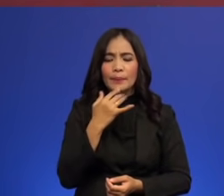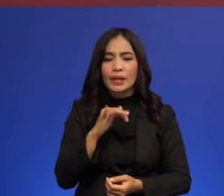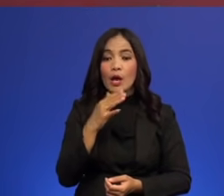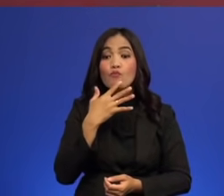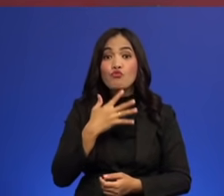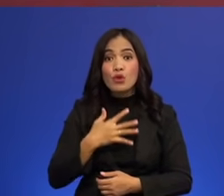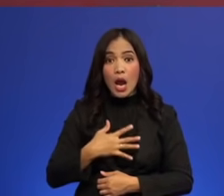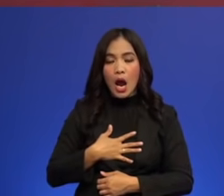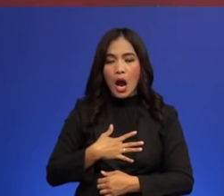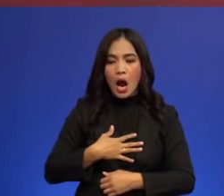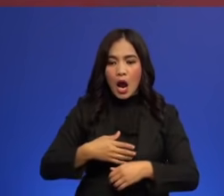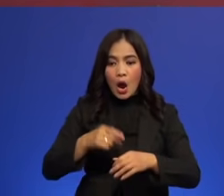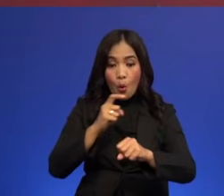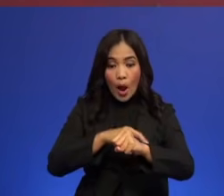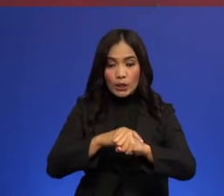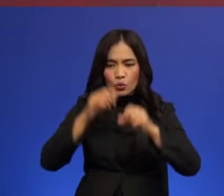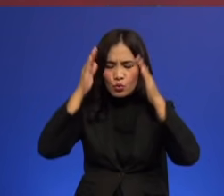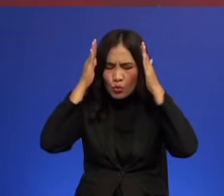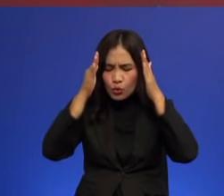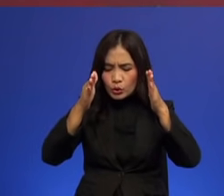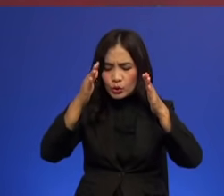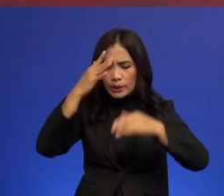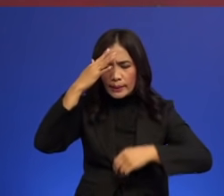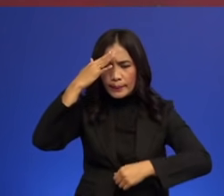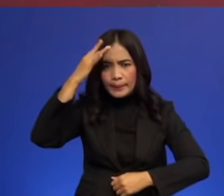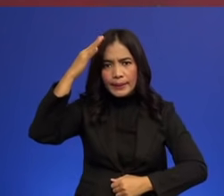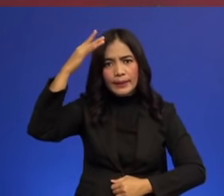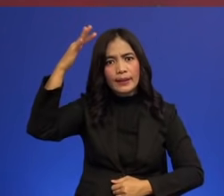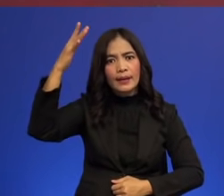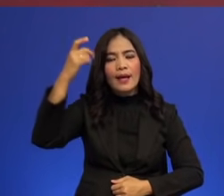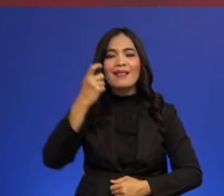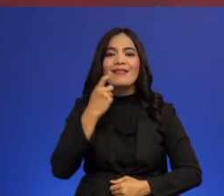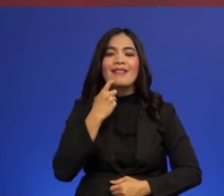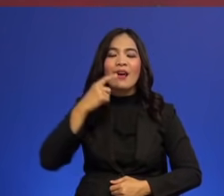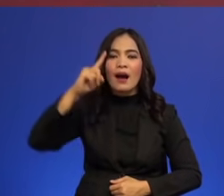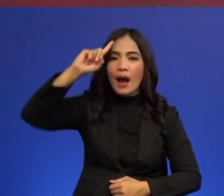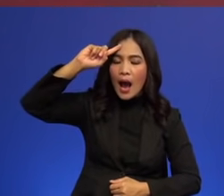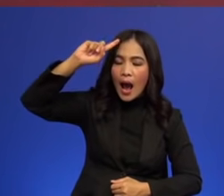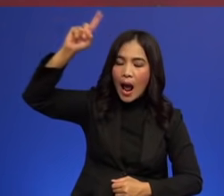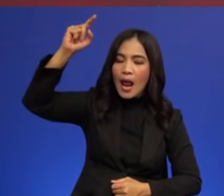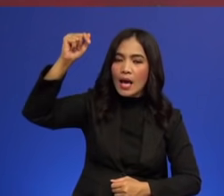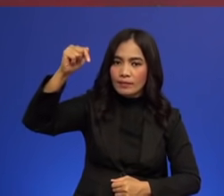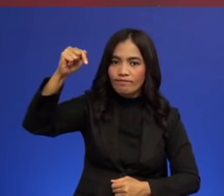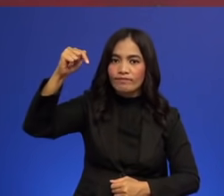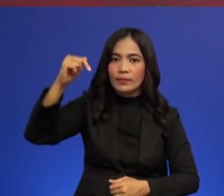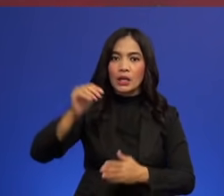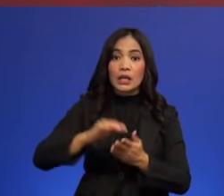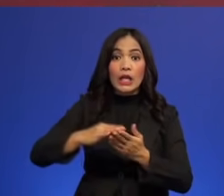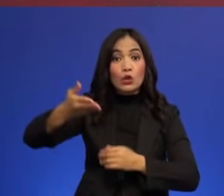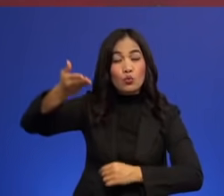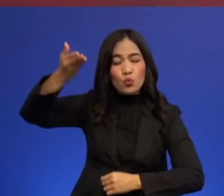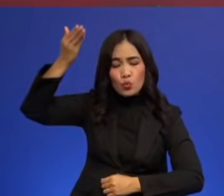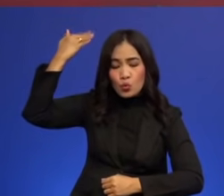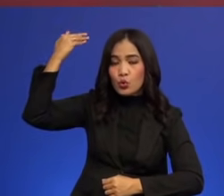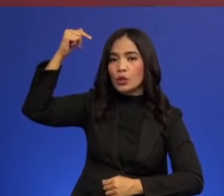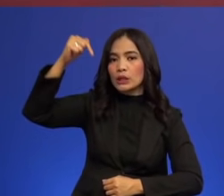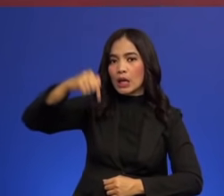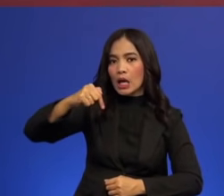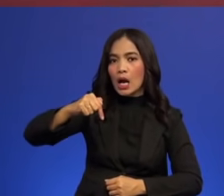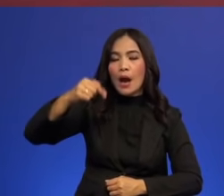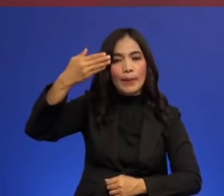menyediakan waktu khusus menghayati keberadaan Allah ini yang dari kekal sampai